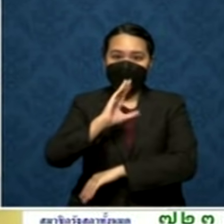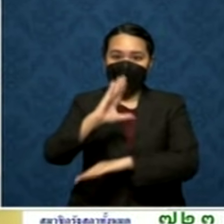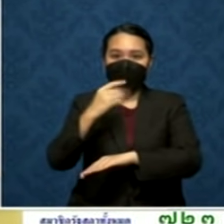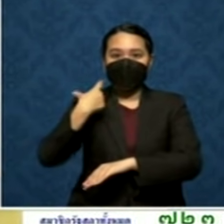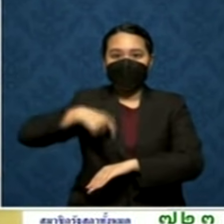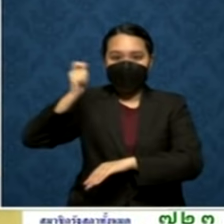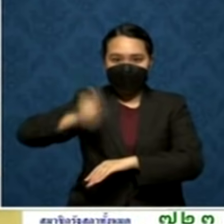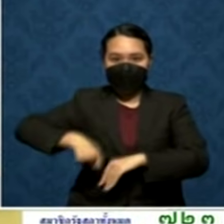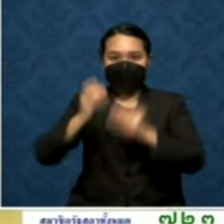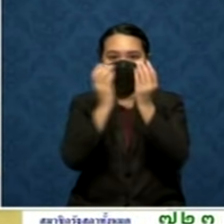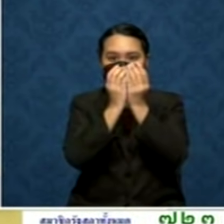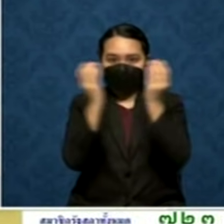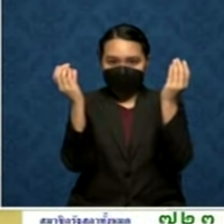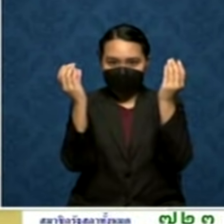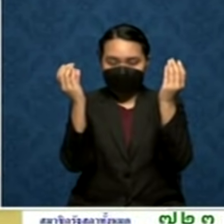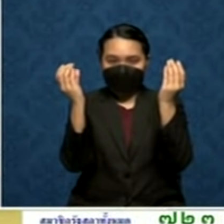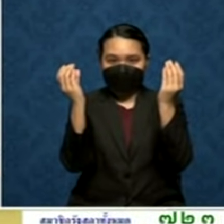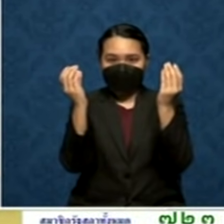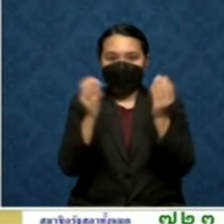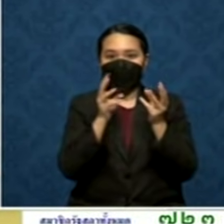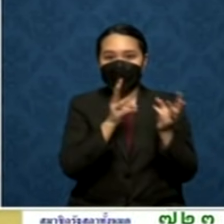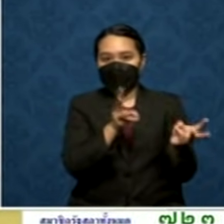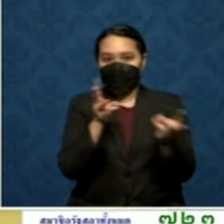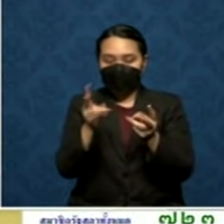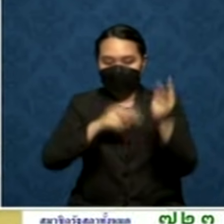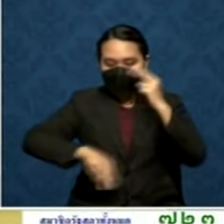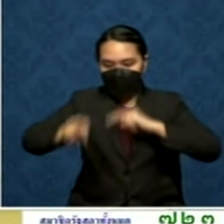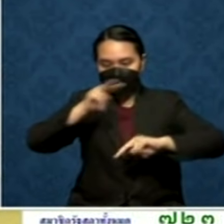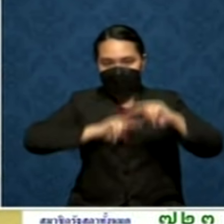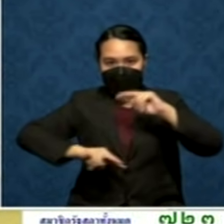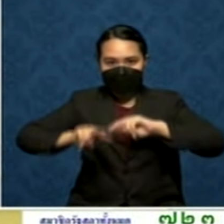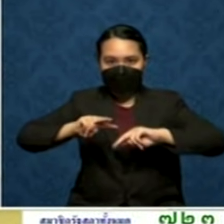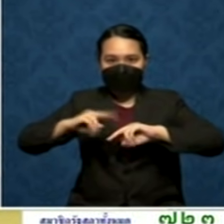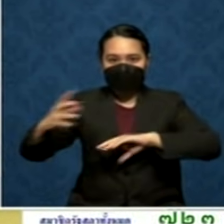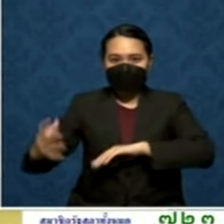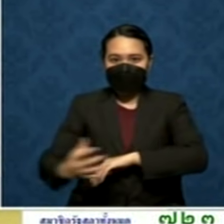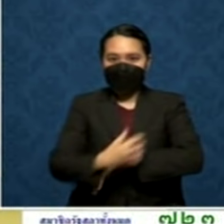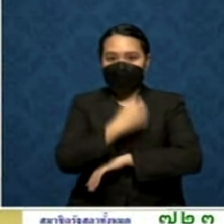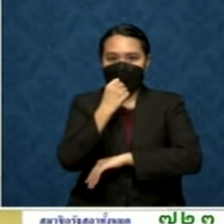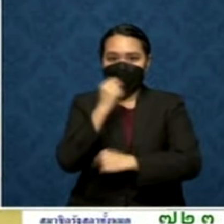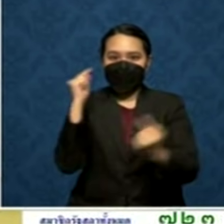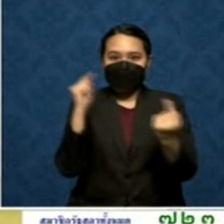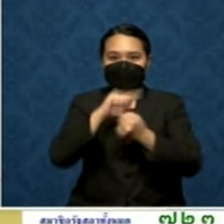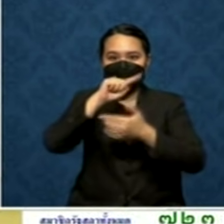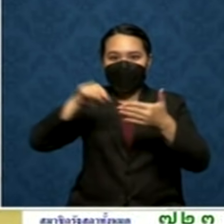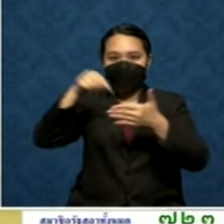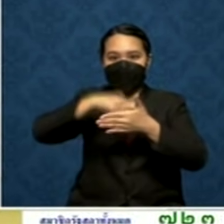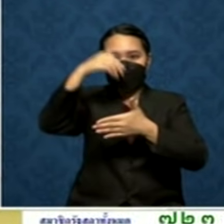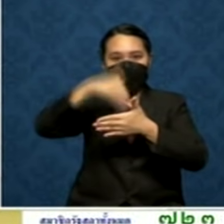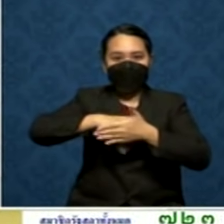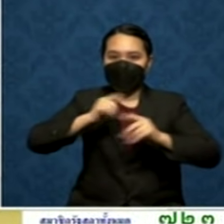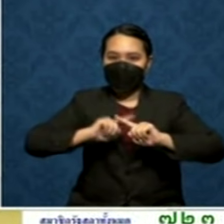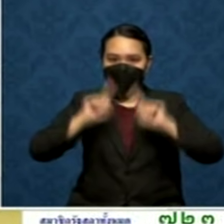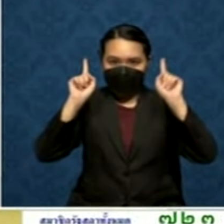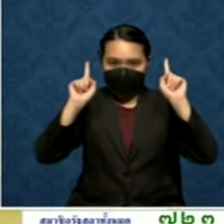รัฐธรรมนูญอาซากลไกการตรวจสอบส่งดุลอำนาจที่ไม่ได้มาจากการเลือกตั้งจน